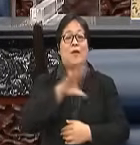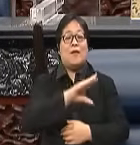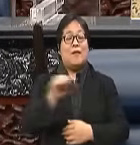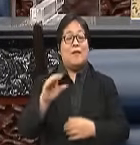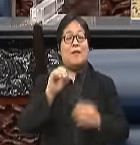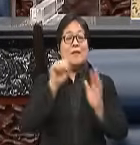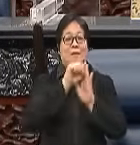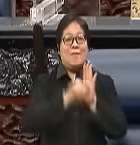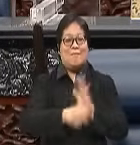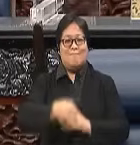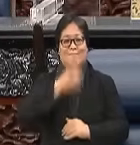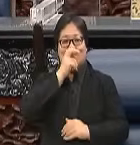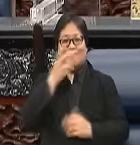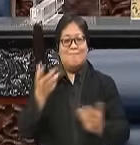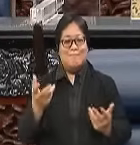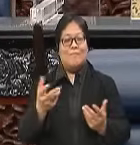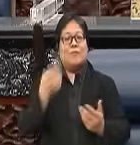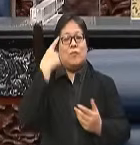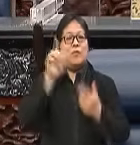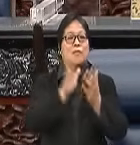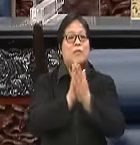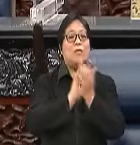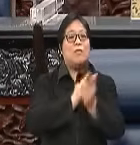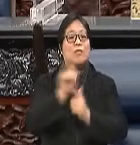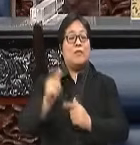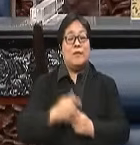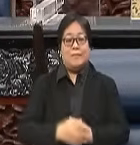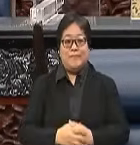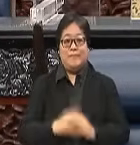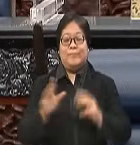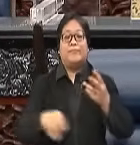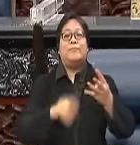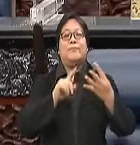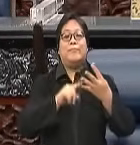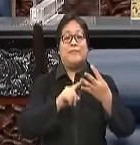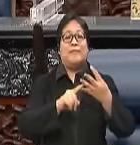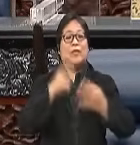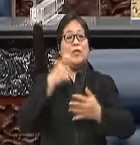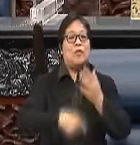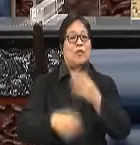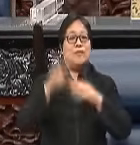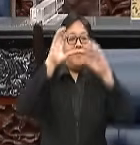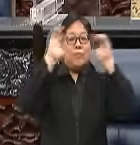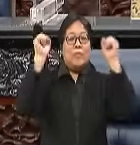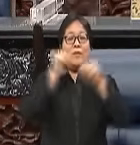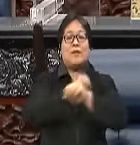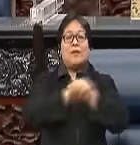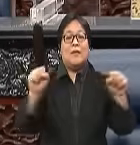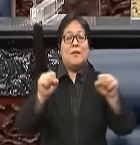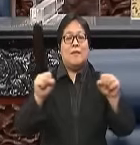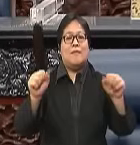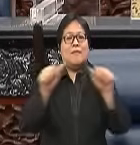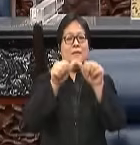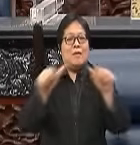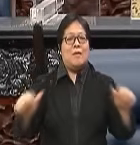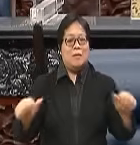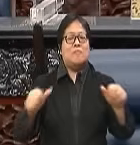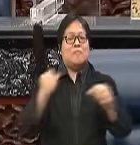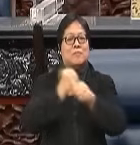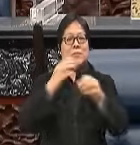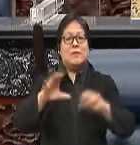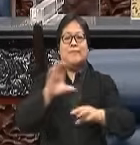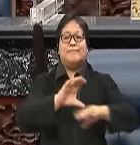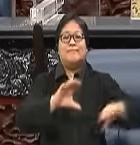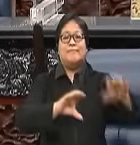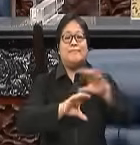penggunaan syarat ketat bagi mendapatkan kelulusan keempat penambahan kos kepada majikan bagi menyediakan penginapan pekerja binaan